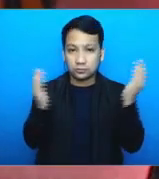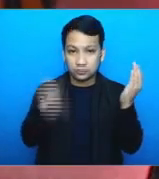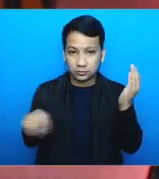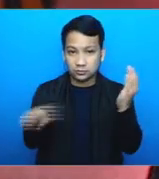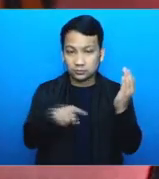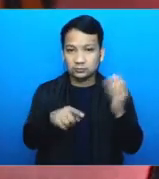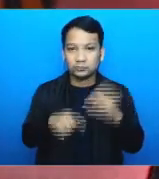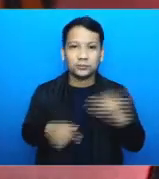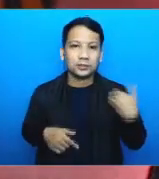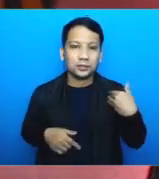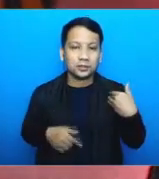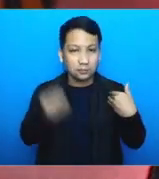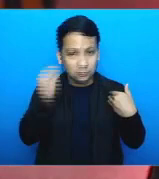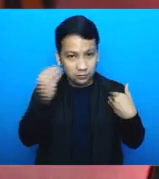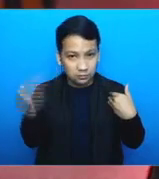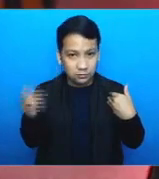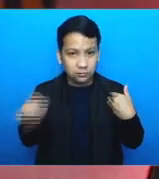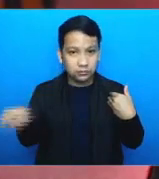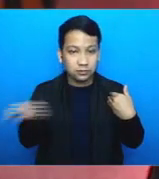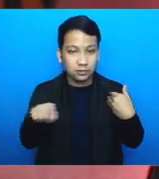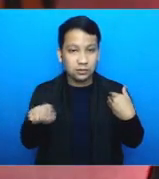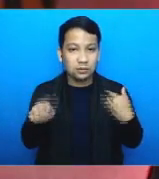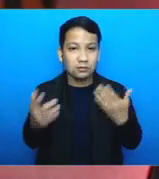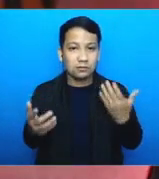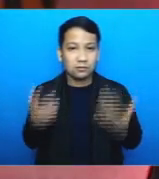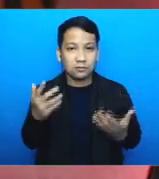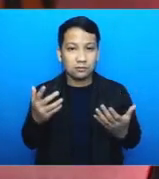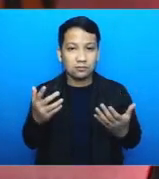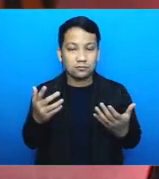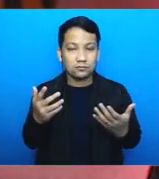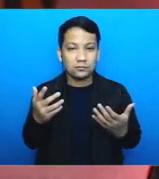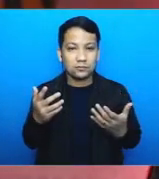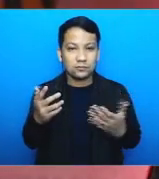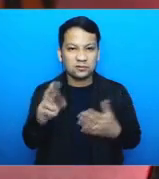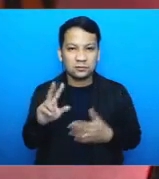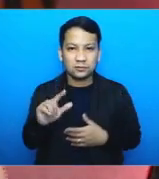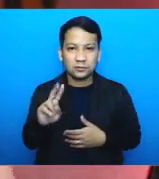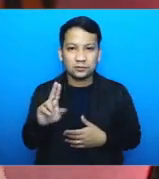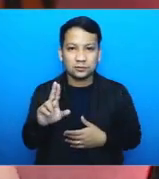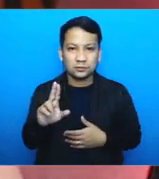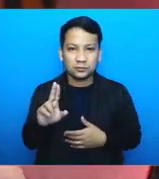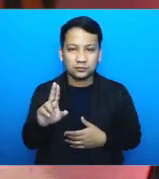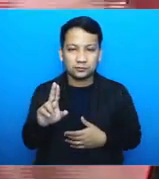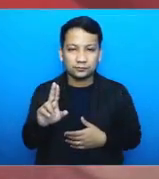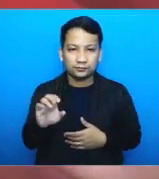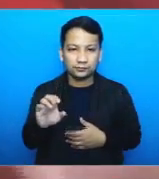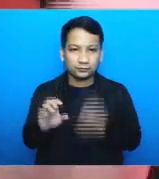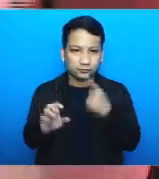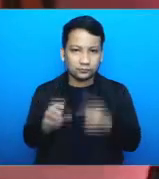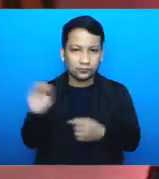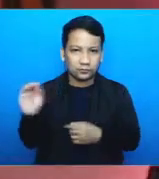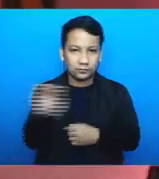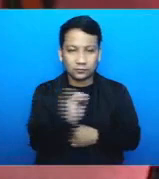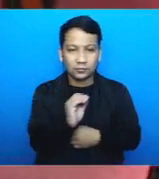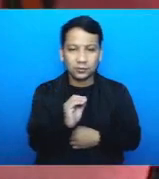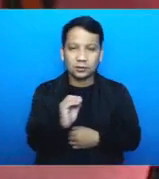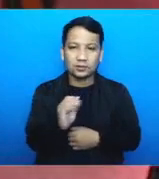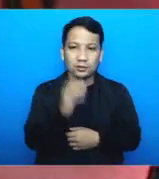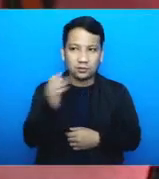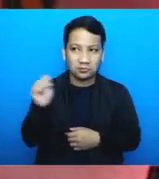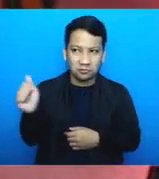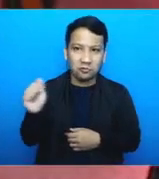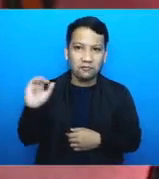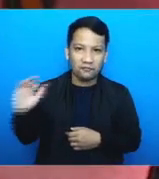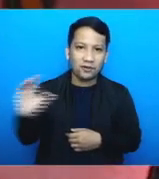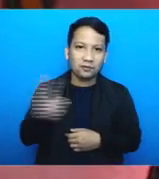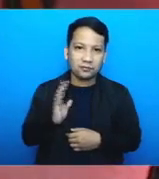naman kami value meal na kailangan kanya-kanya, okay lang na doon kayo. Kami